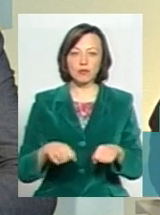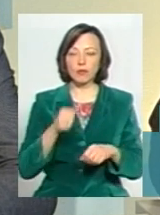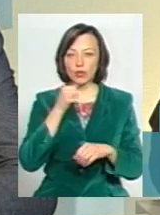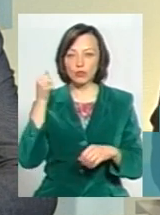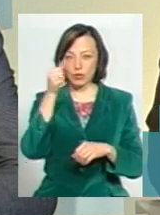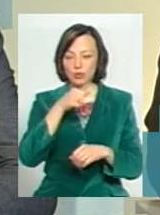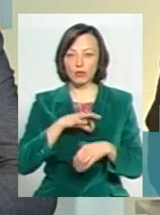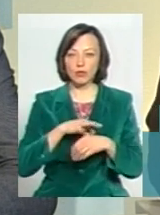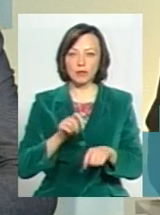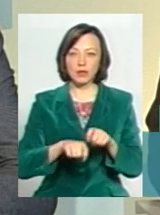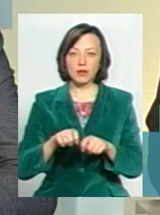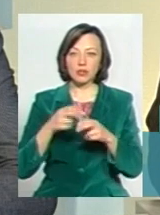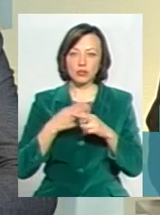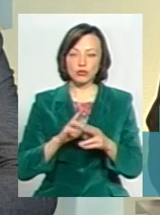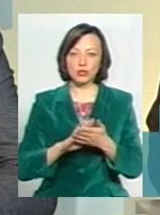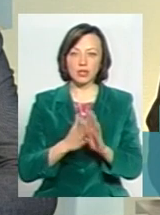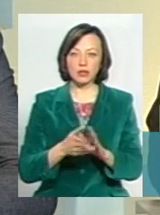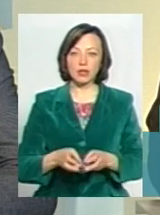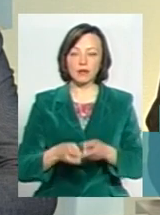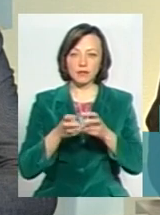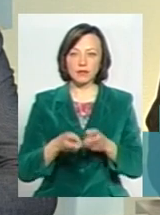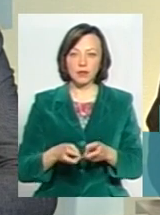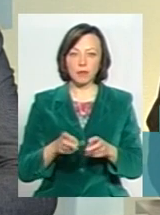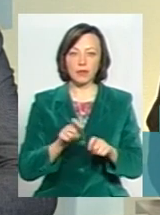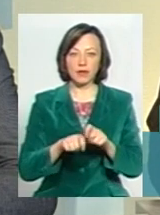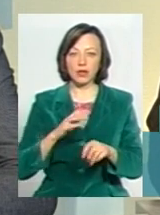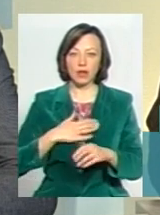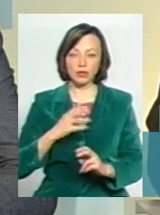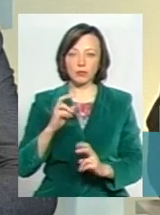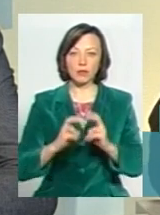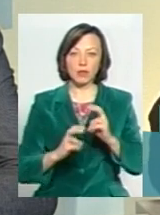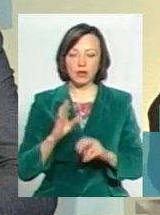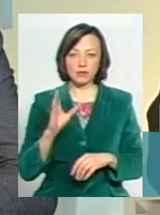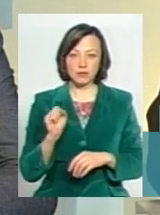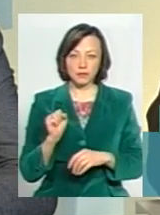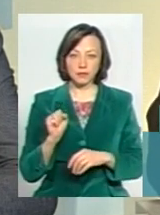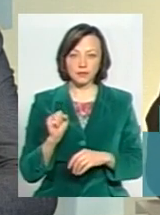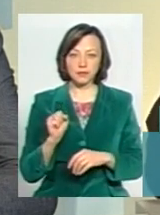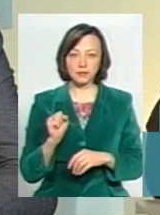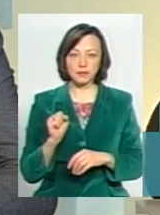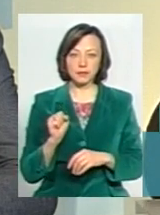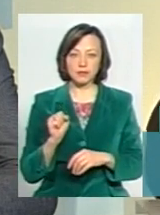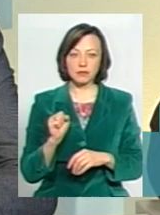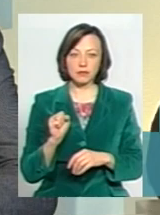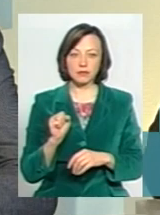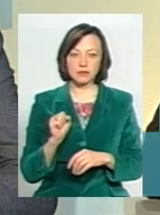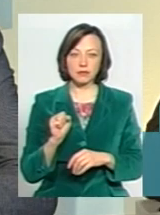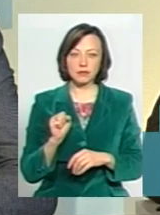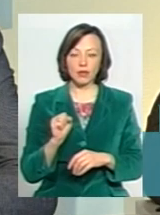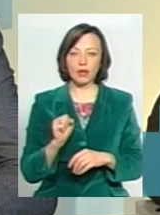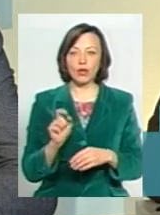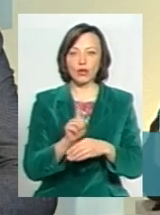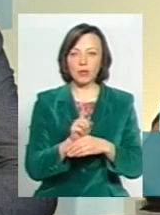році проводилися перевірки технічного стану ліфтів. В частності перевіряли наше підприємство, управління праці, нормативну